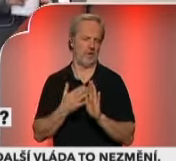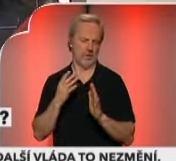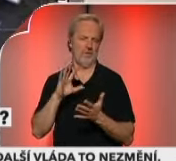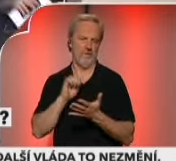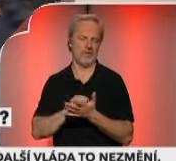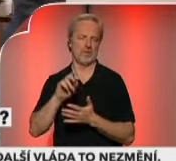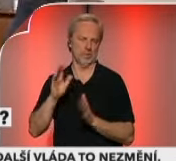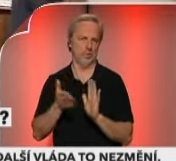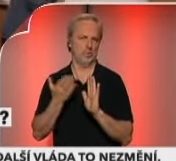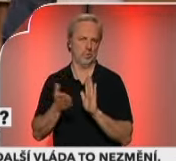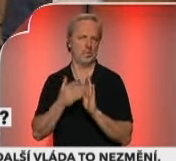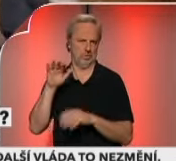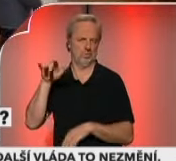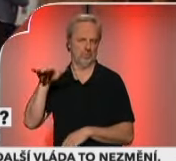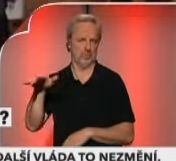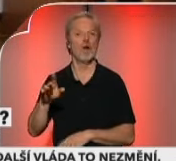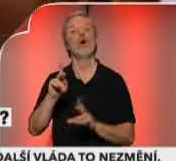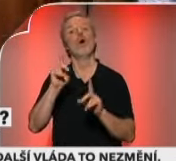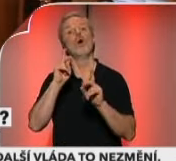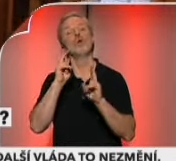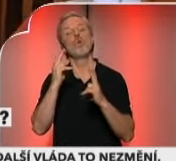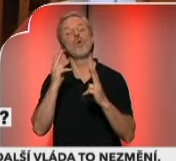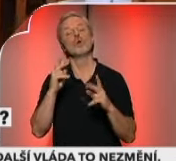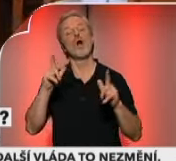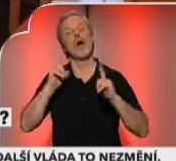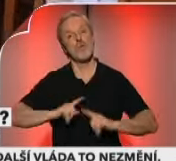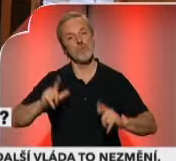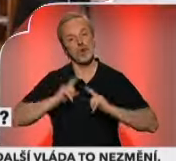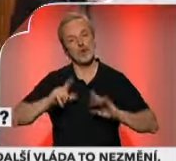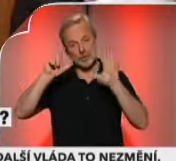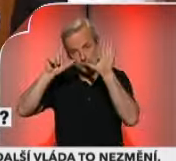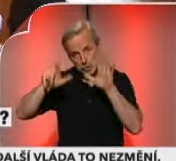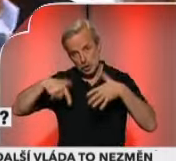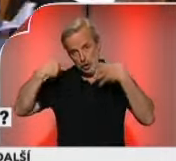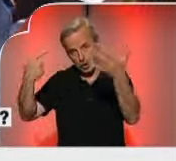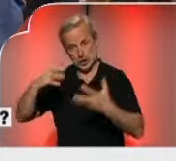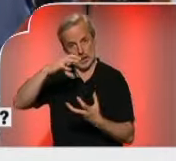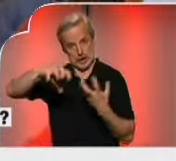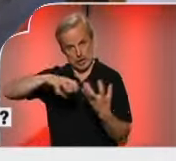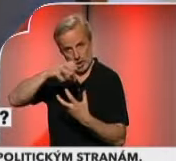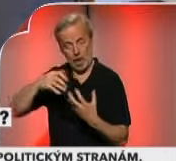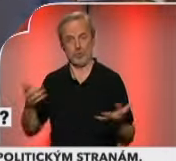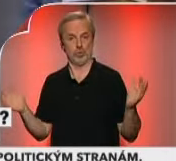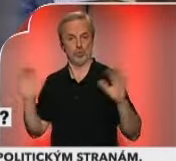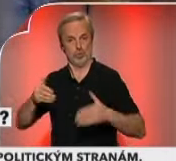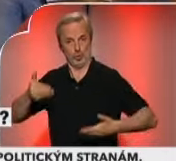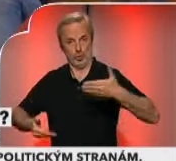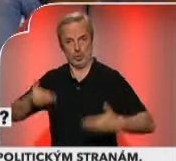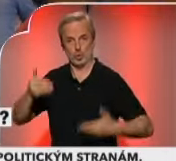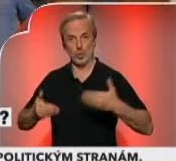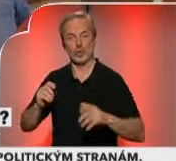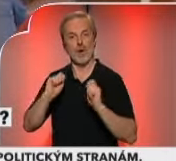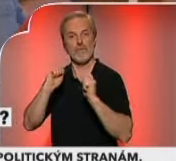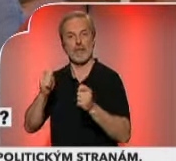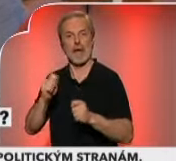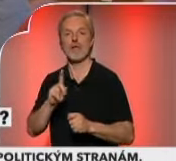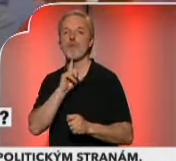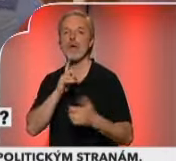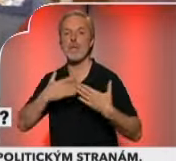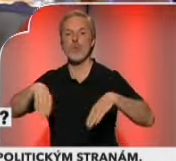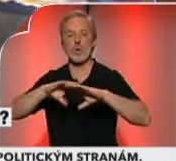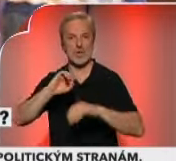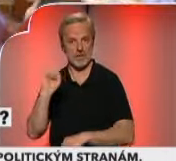je důležité abychom počkali do příští středy kdy zasedne Mandátový imunitní výbor možná budeme něco více